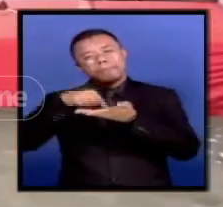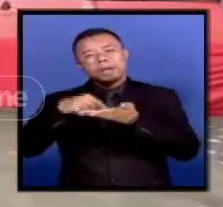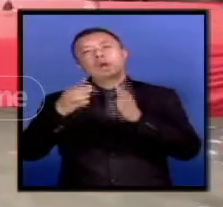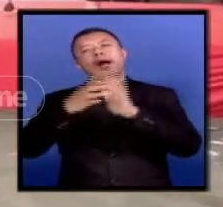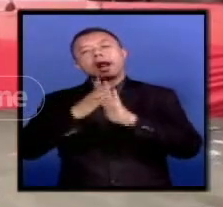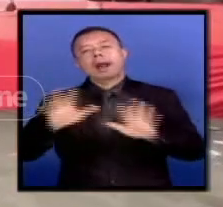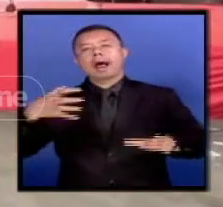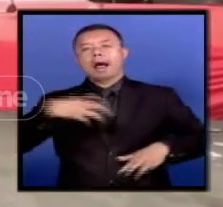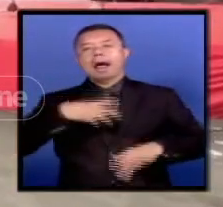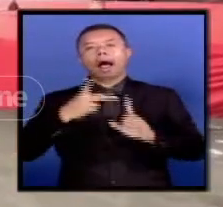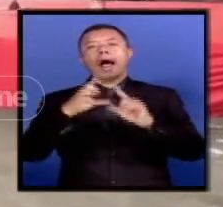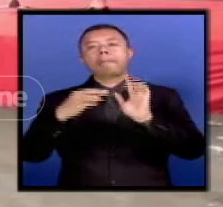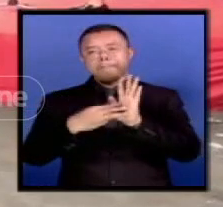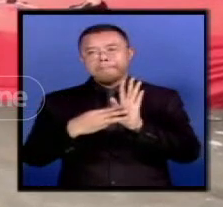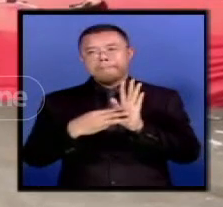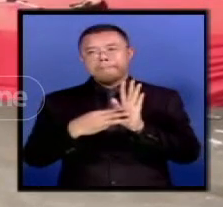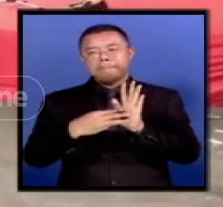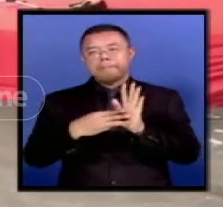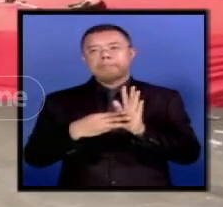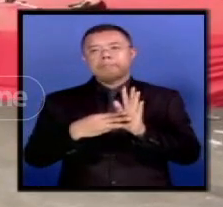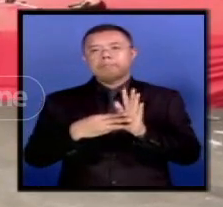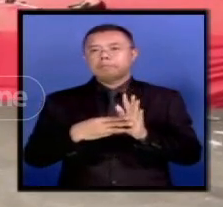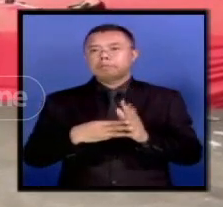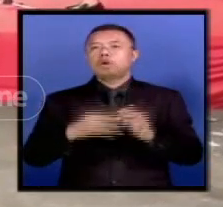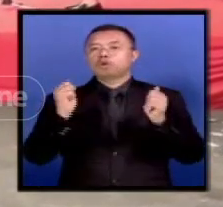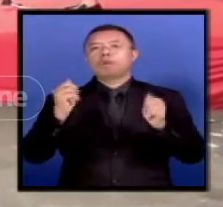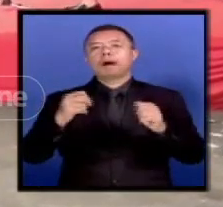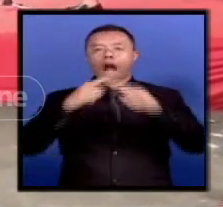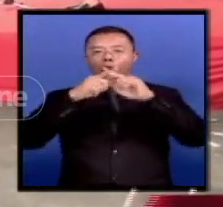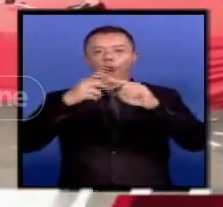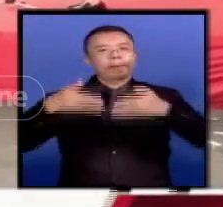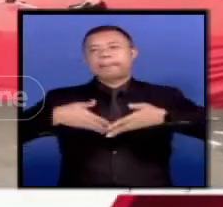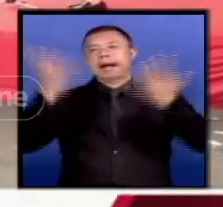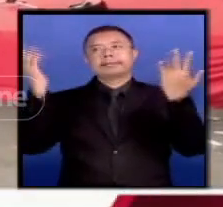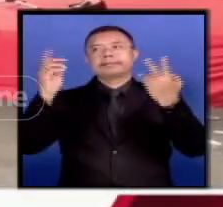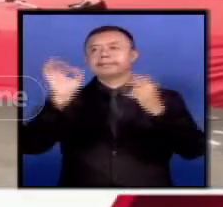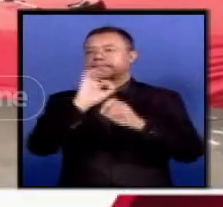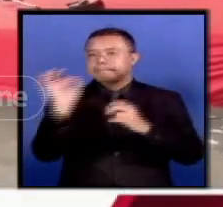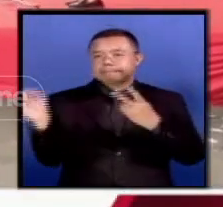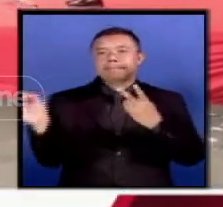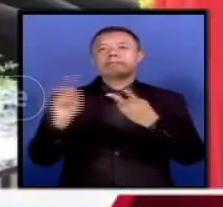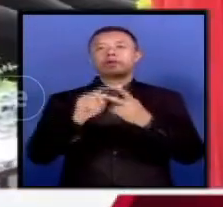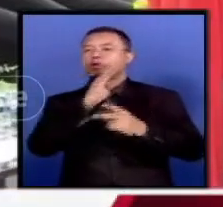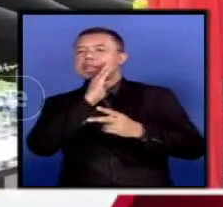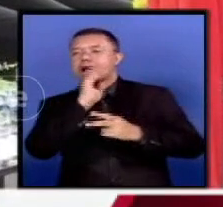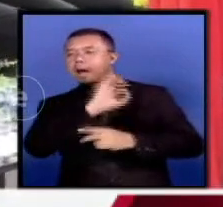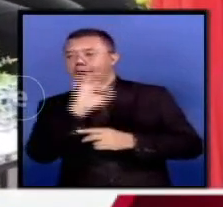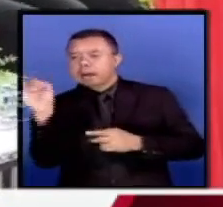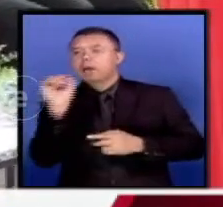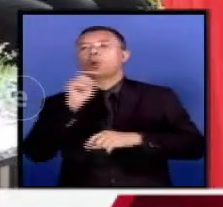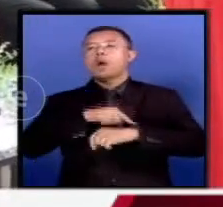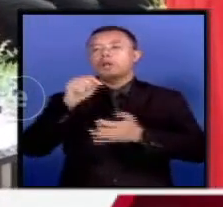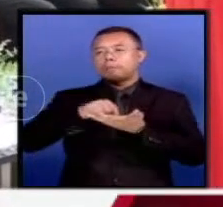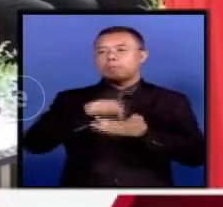Jakarta Pusat. Menghindari bebas hoax, fitnah, dan juga ujaran kebencian di dalam pemilu dan pilkada serentak